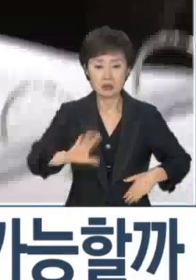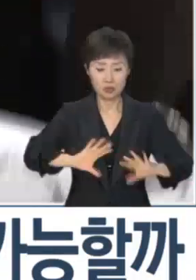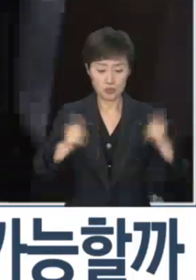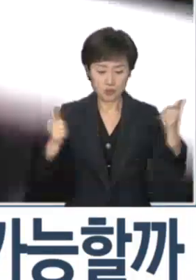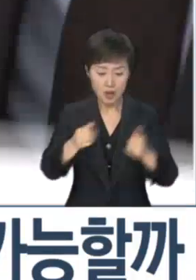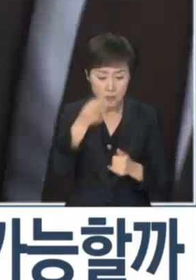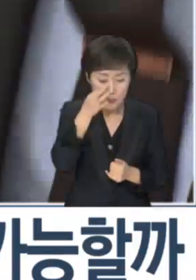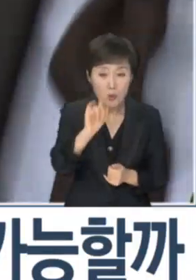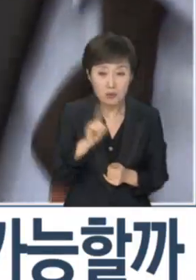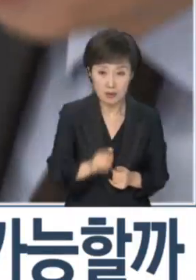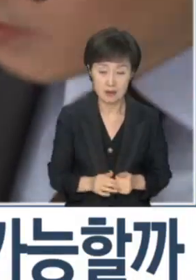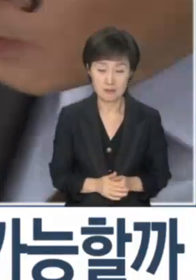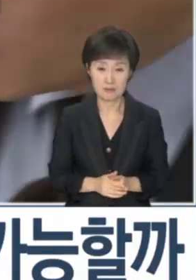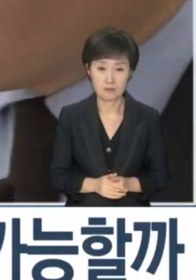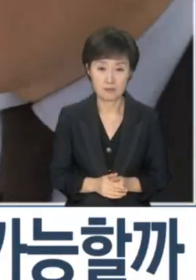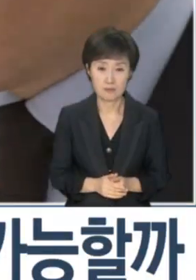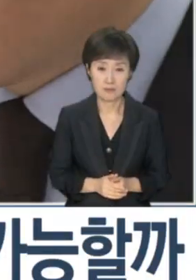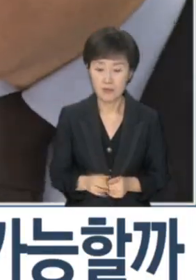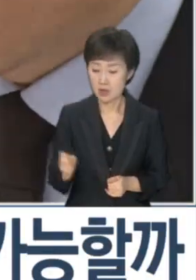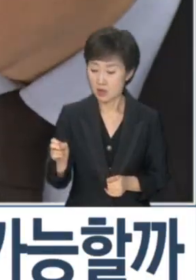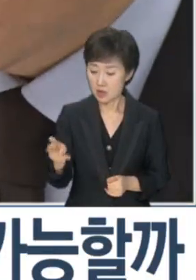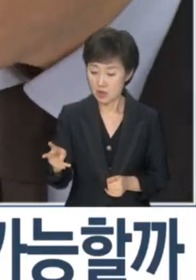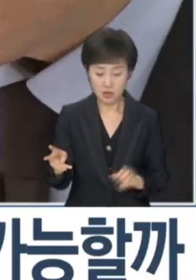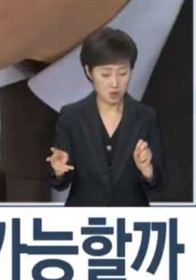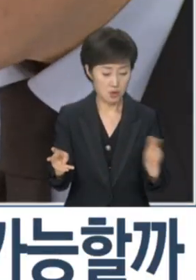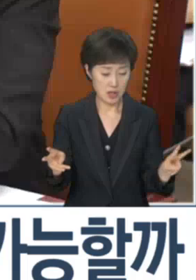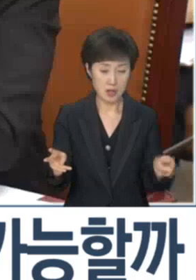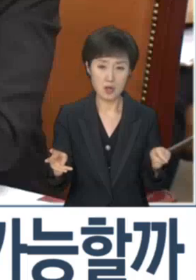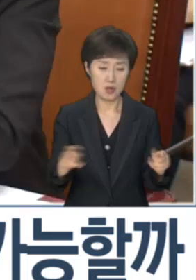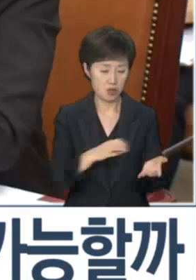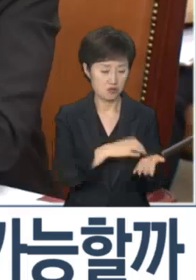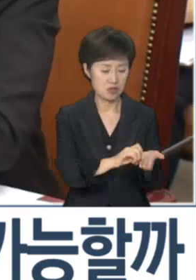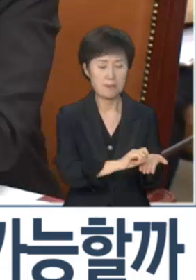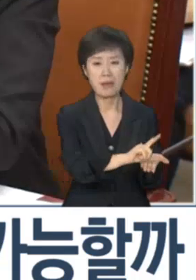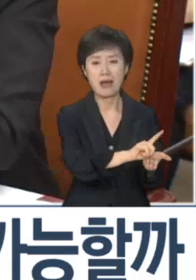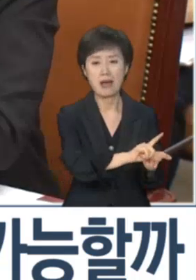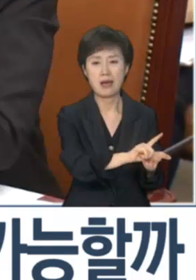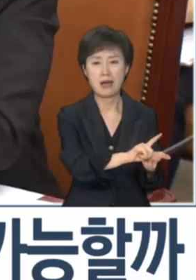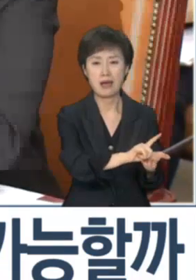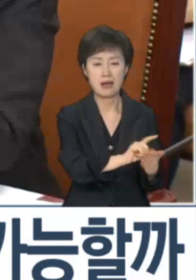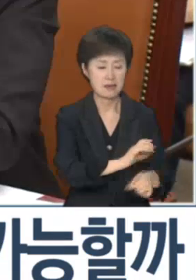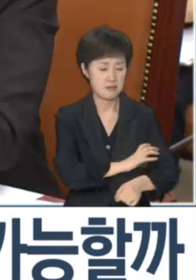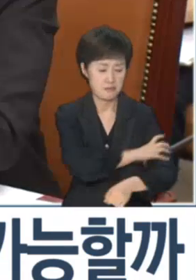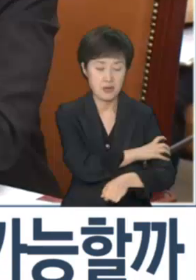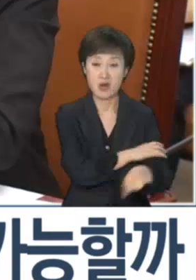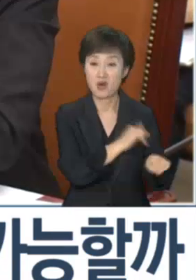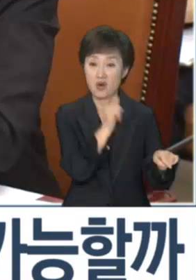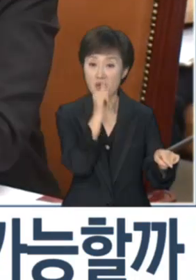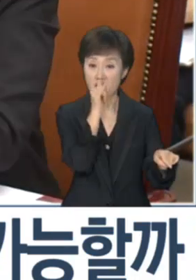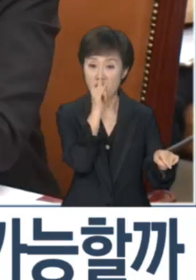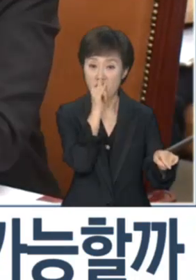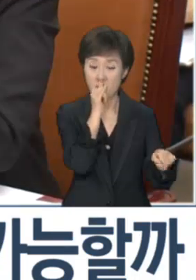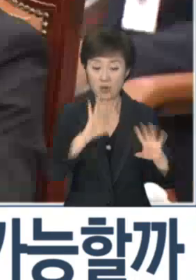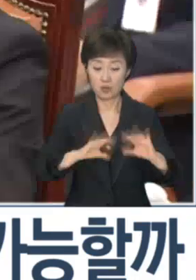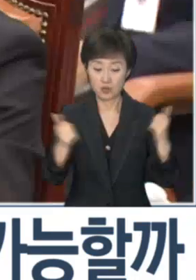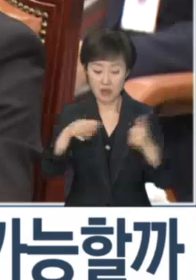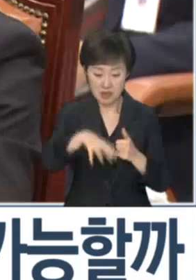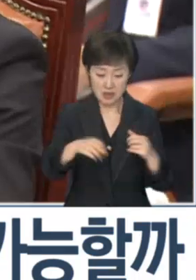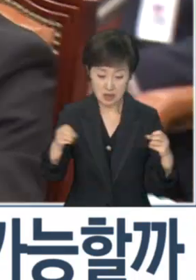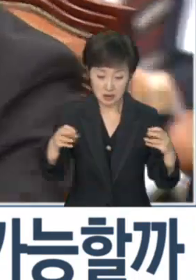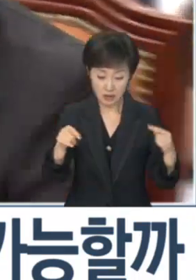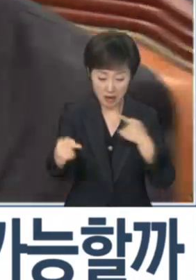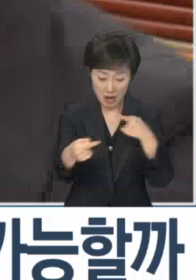야당이 지금 야당이 워낙 수가 많아서 국회에서 우위로 점하고 있기 때문에 국회에서 대화가 되지